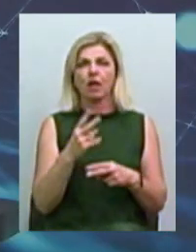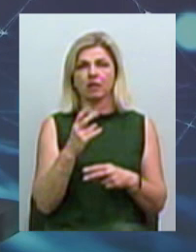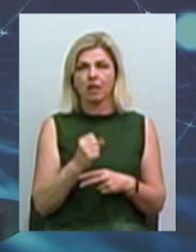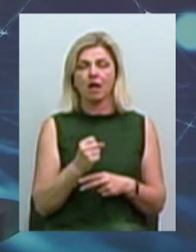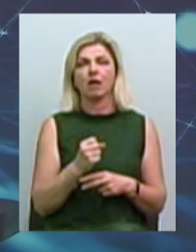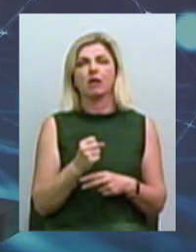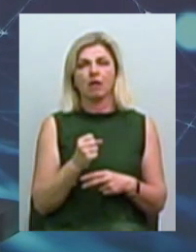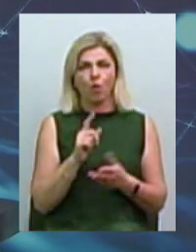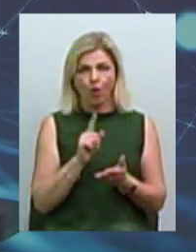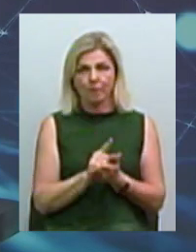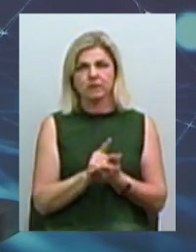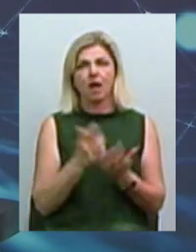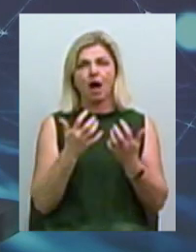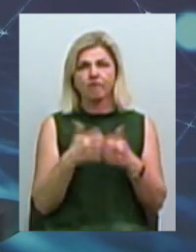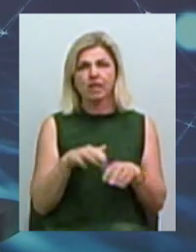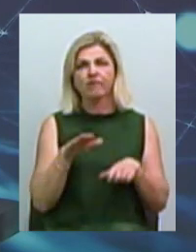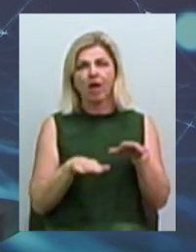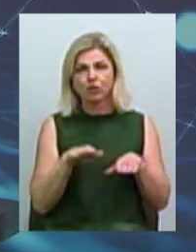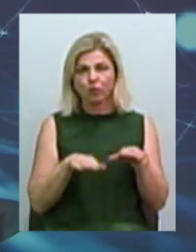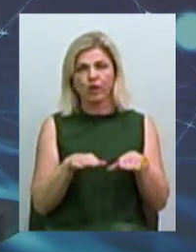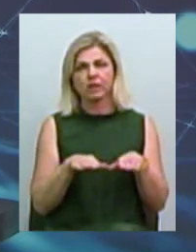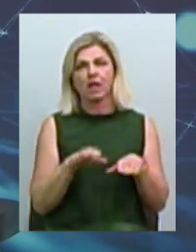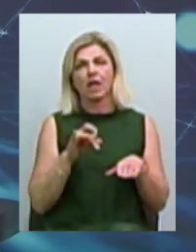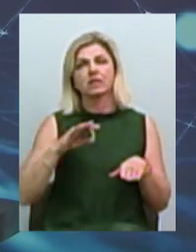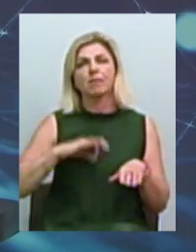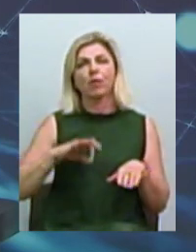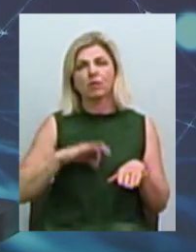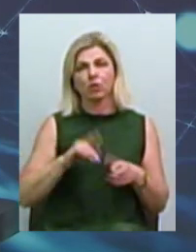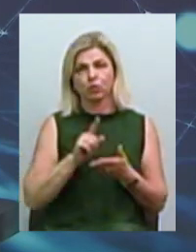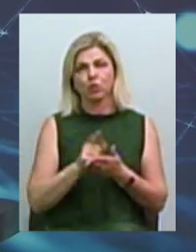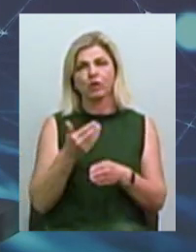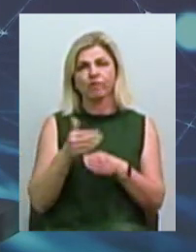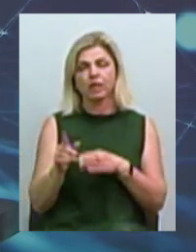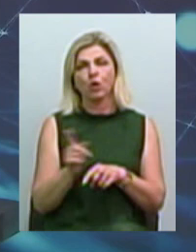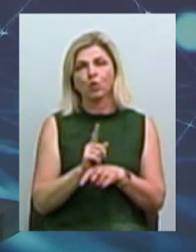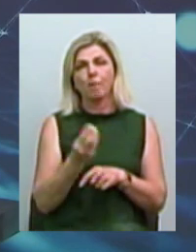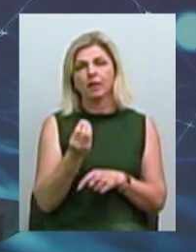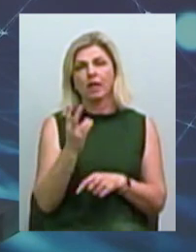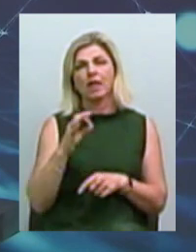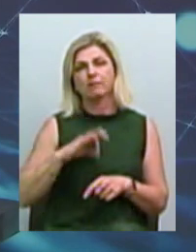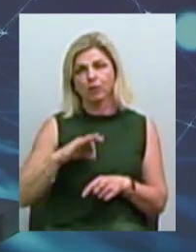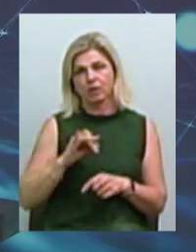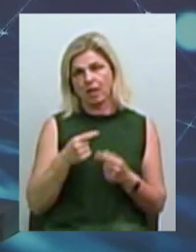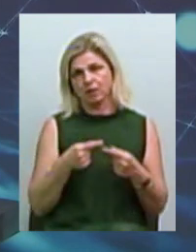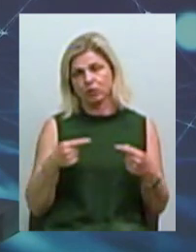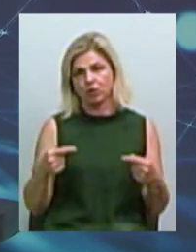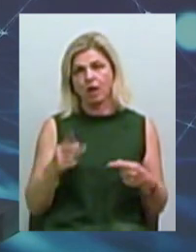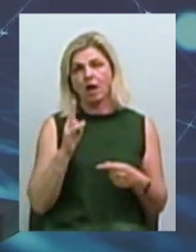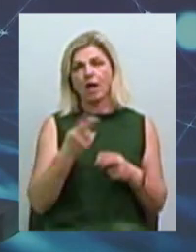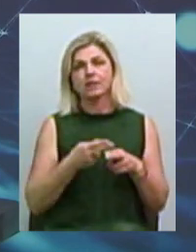треба вводити обов'язково автоматичне зважування, мають виділятися нормальні кошти на експлуатацію і таке інше. До цієї теми